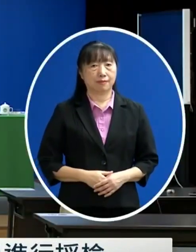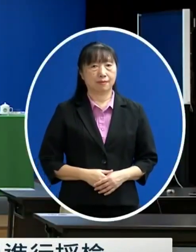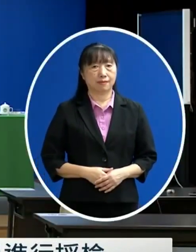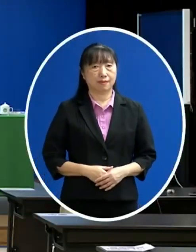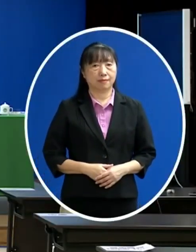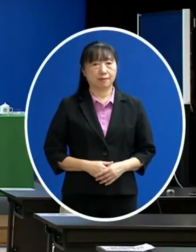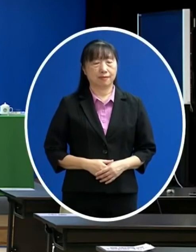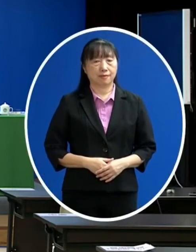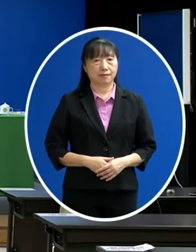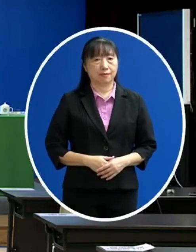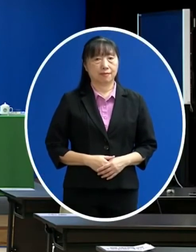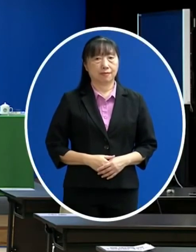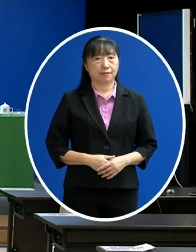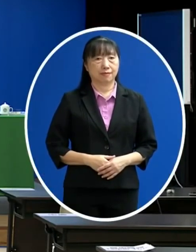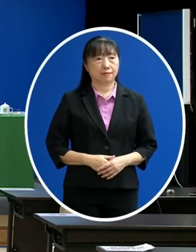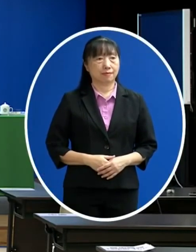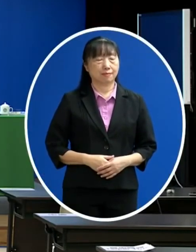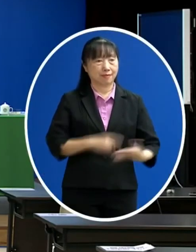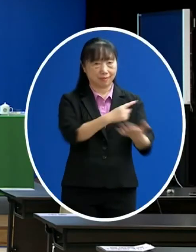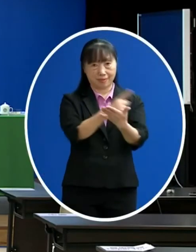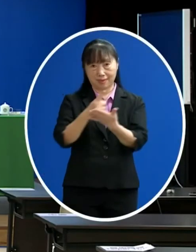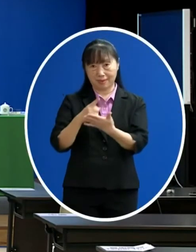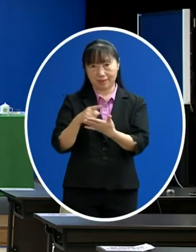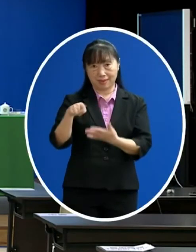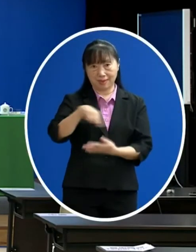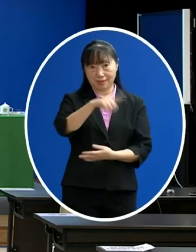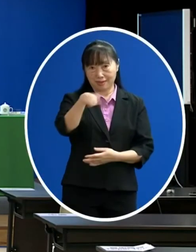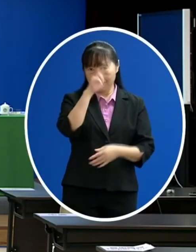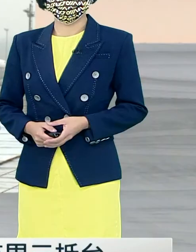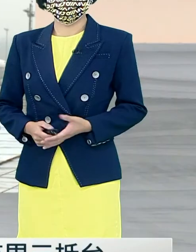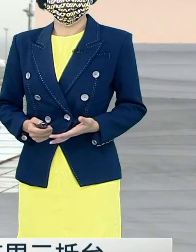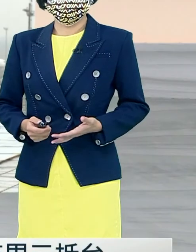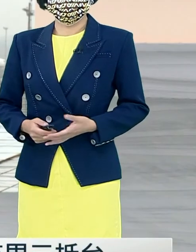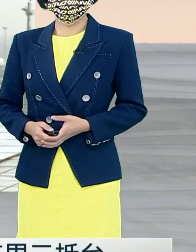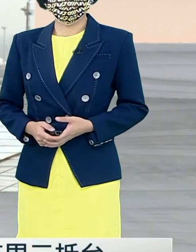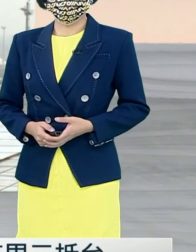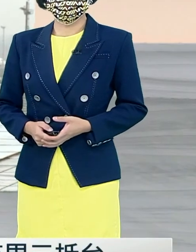原视新闻尽量一顾台北市采访报道， 持续来关。